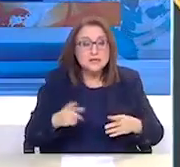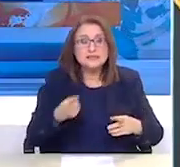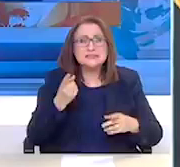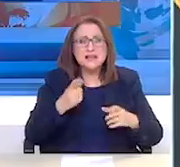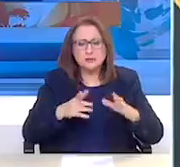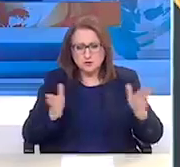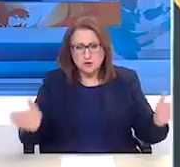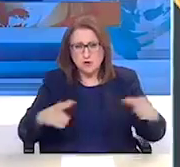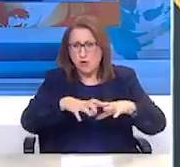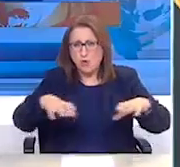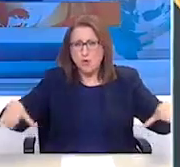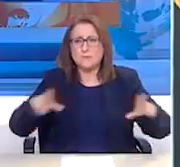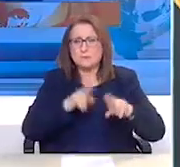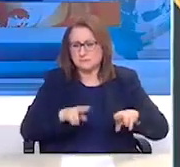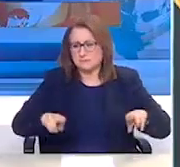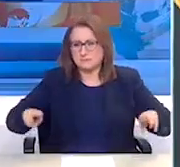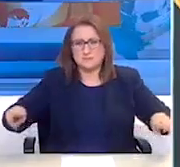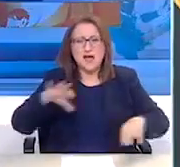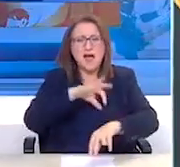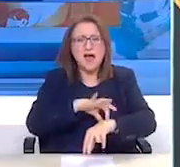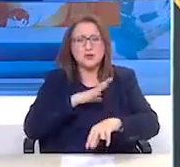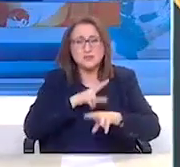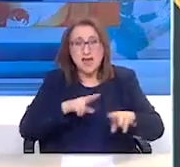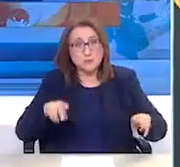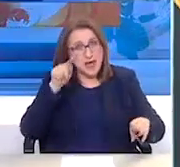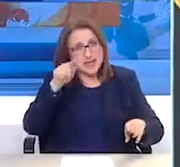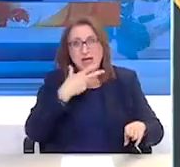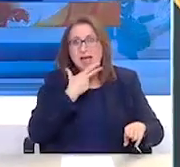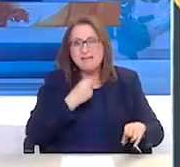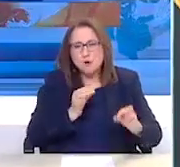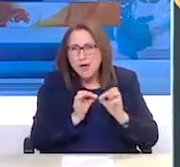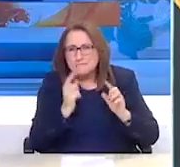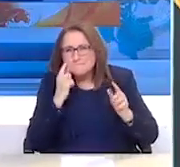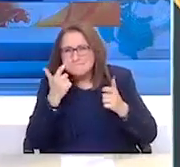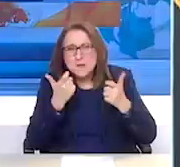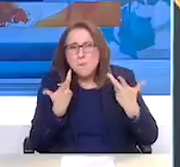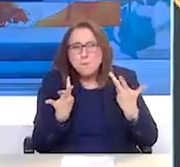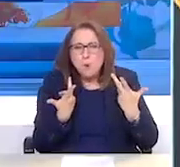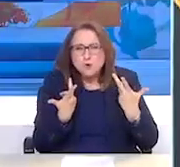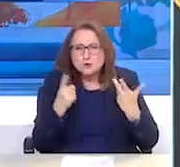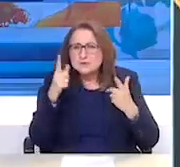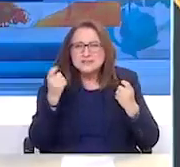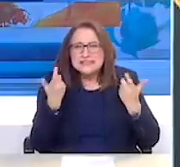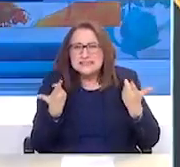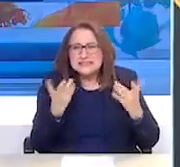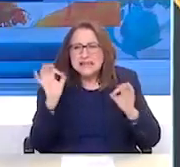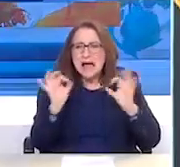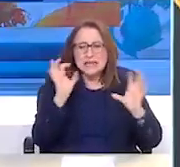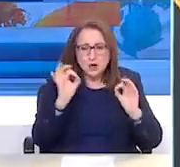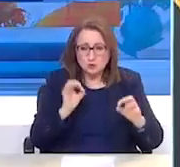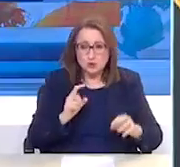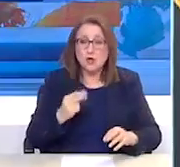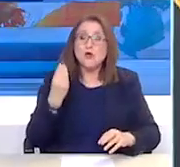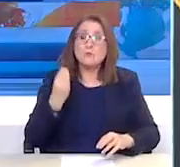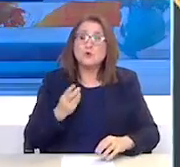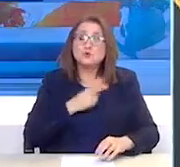να απομονώσουμε τον ιό από διάφορες επιφάνειες. Θεωρώ ότι αυτή τη στιγμή το καλύτερο που μπορεί να κάνει κανείς είναι να αερίζει συχνά και τακτικά